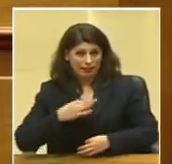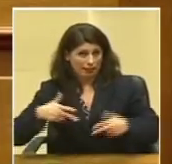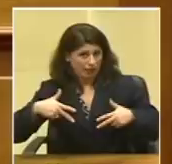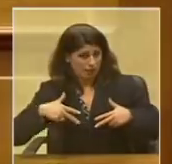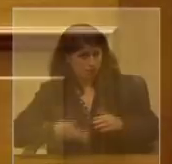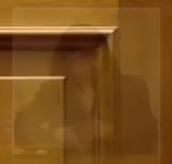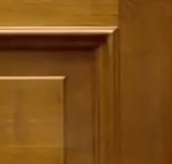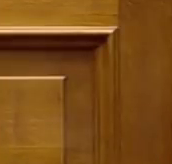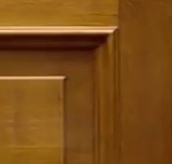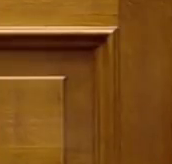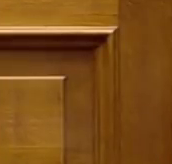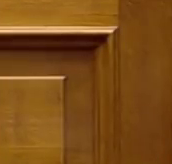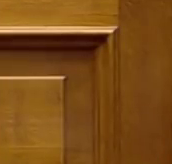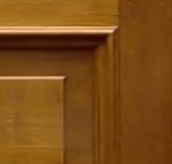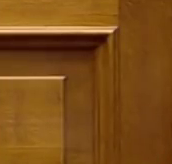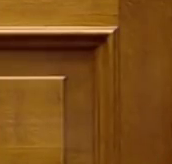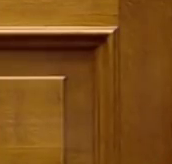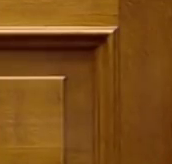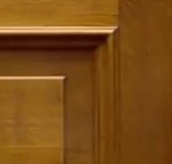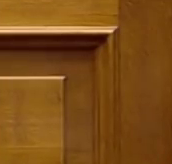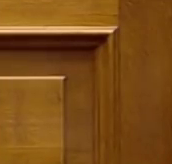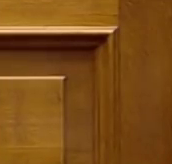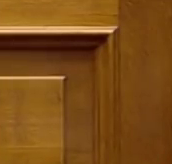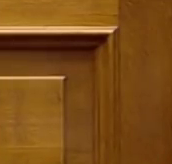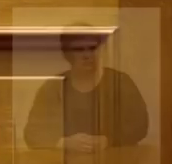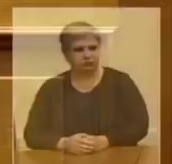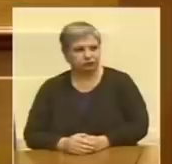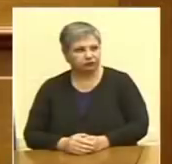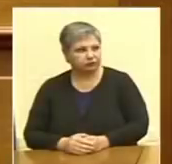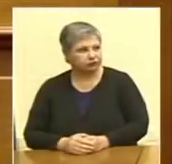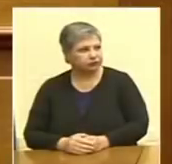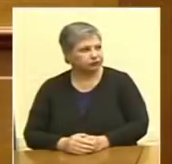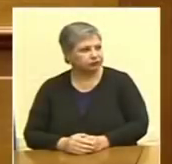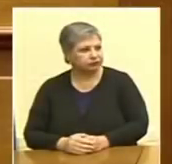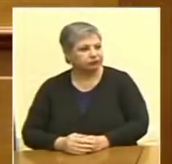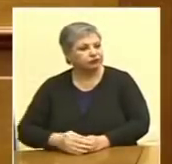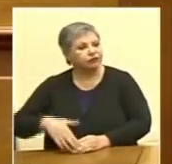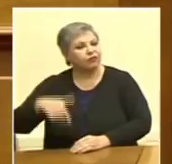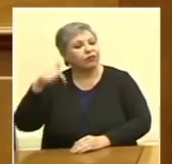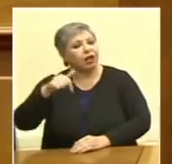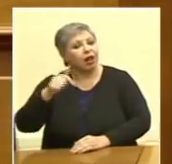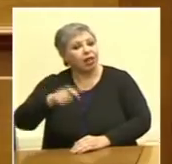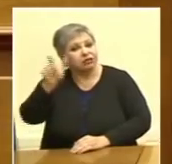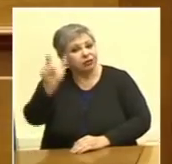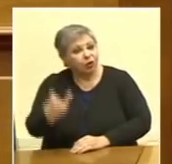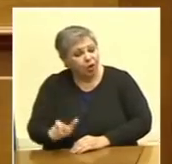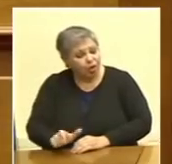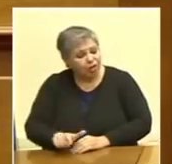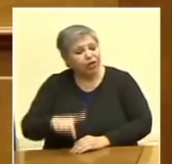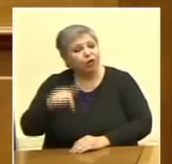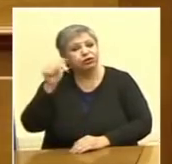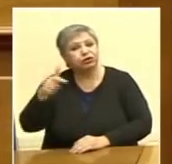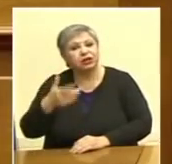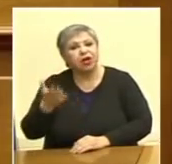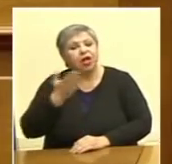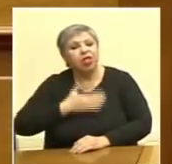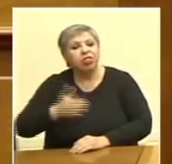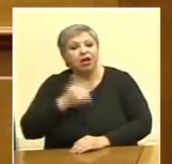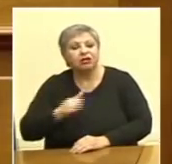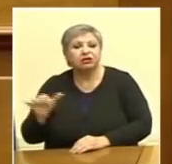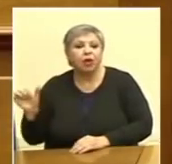για τον τόπο χάρη στη σκληρή προσπάθεια που καταβάλαμε. Αλλά εσείς είστε αυτός που θέλετε να τα ξαναγυρίσετε